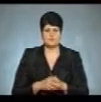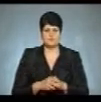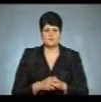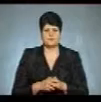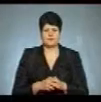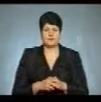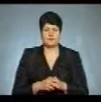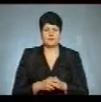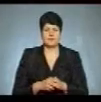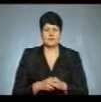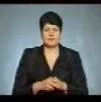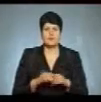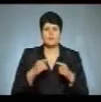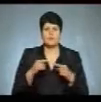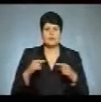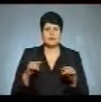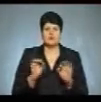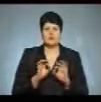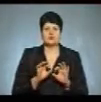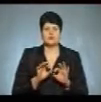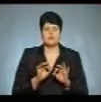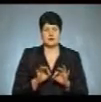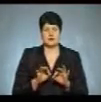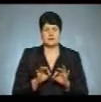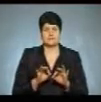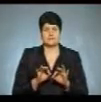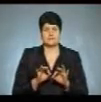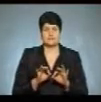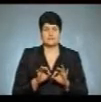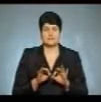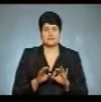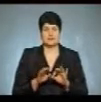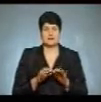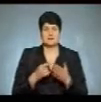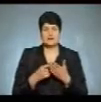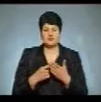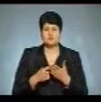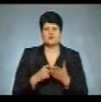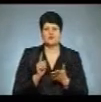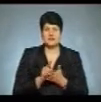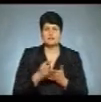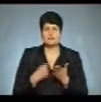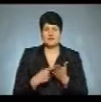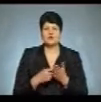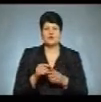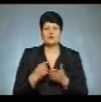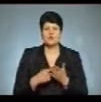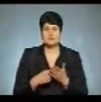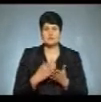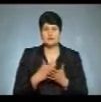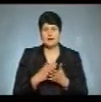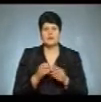Будь-які обґрунтування або доводи повинні підтверджуватися доказами, доказів того, що існують